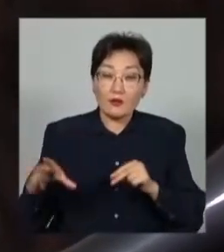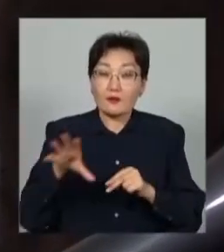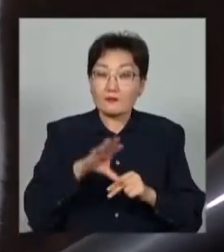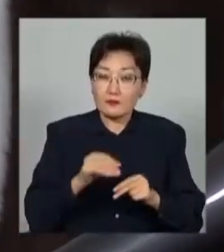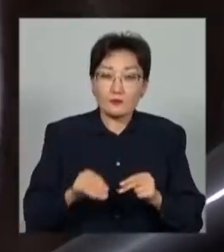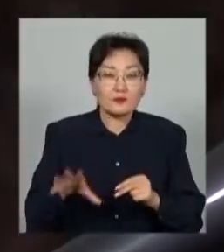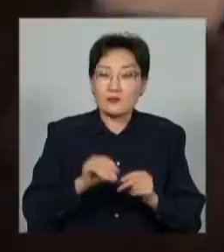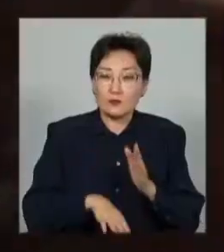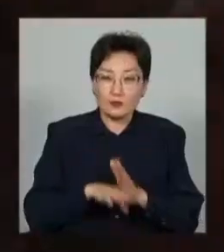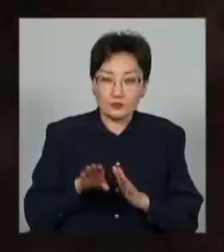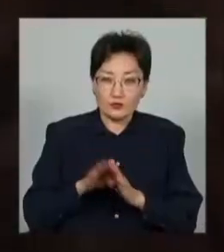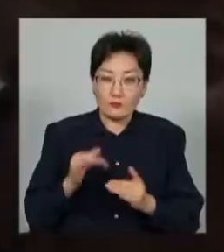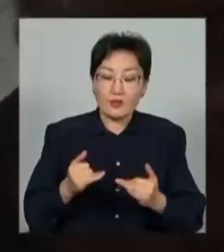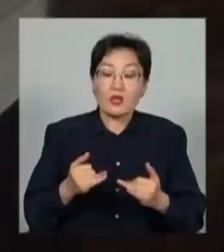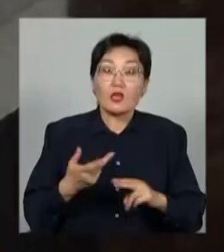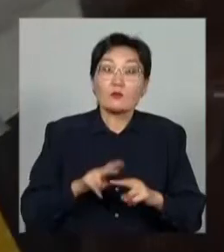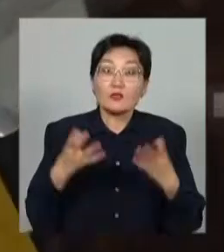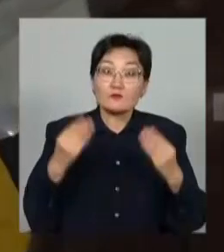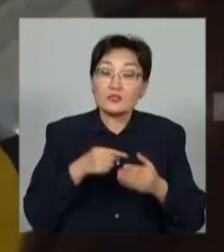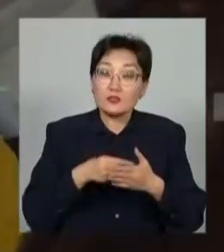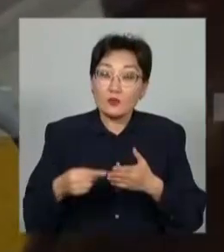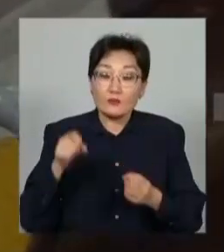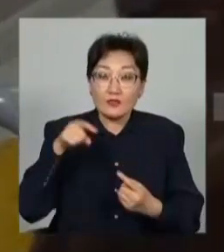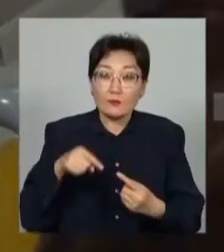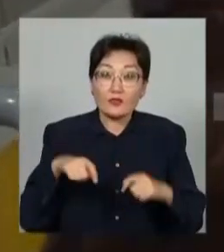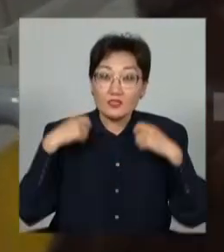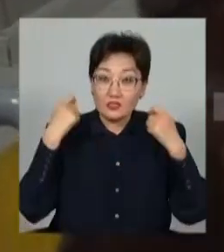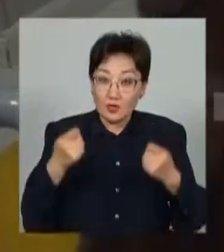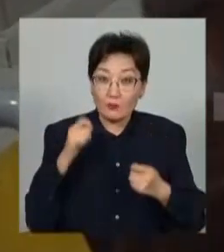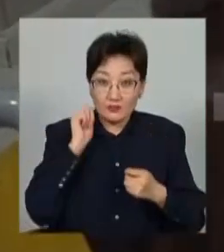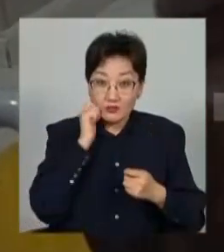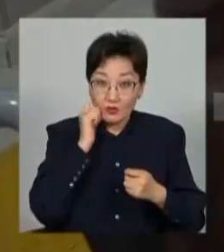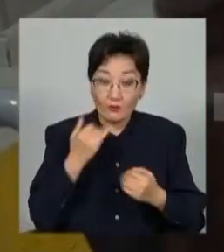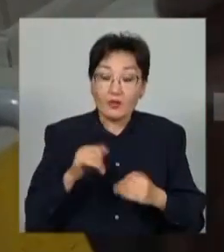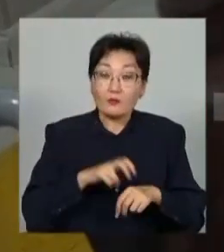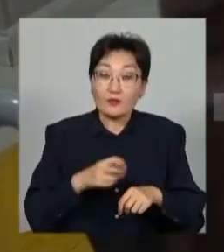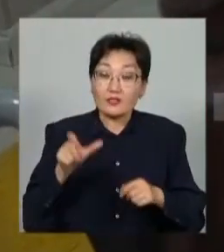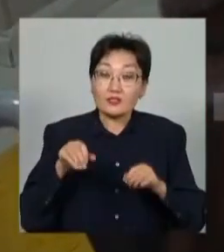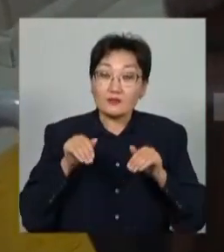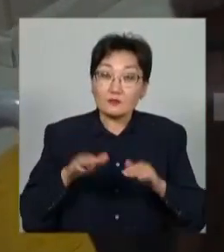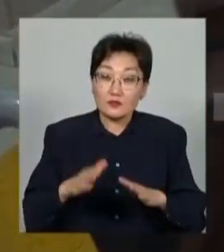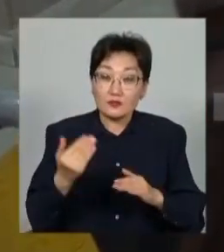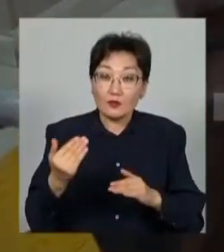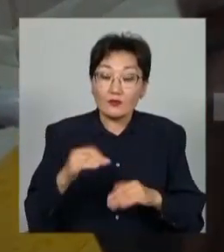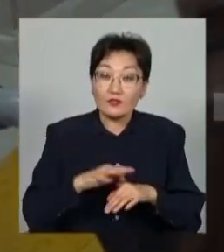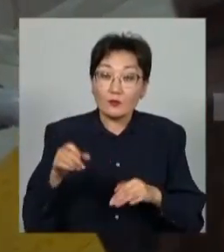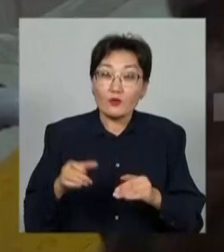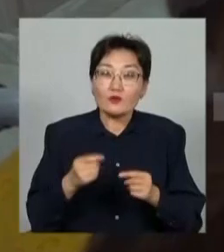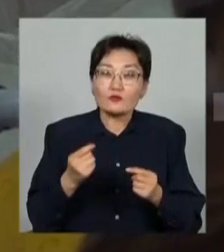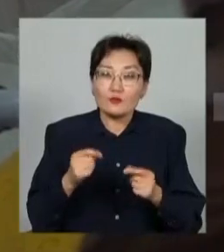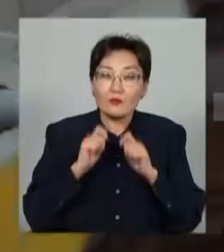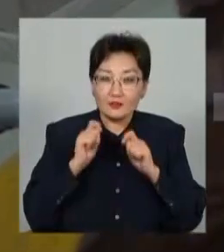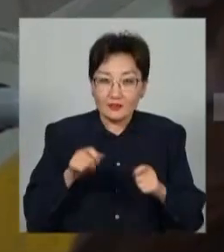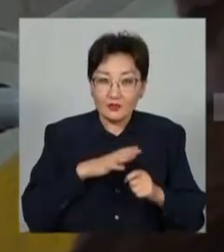наилучшего символично что день выписки совпал с днем рождения до меж каратаева медработники решили организовать для пациентки небольшой сюрприз